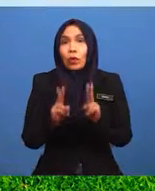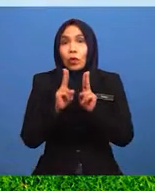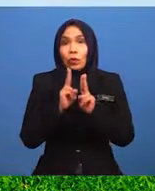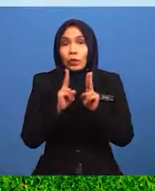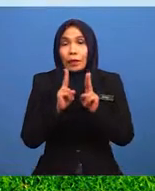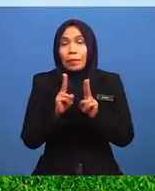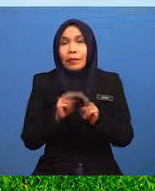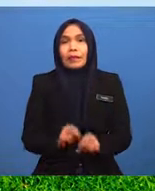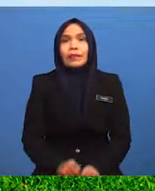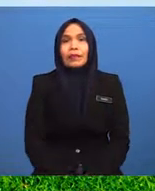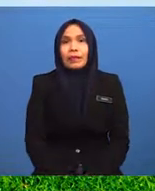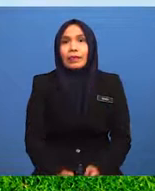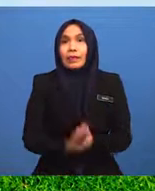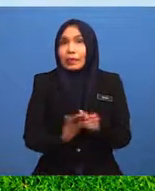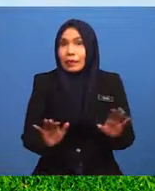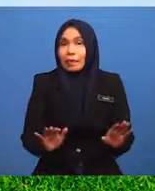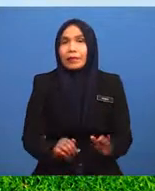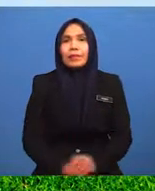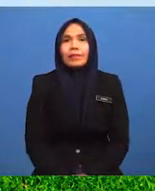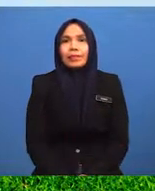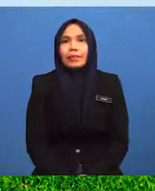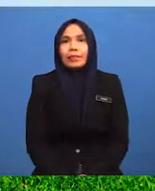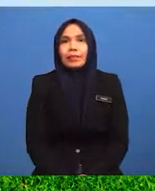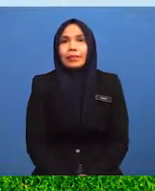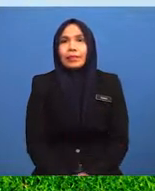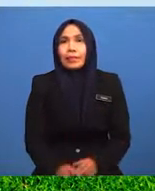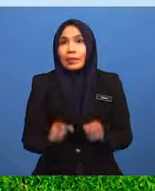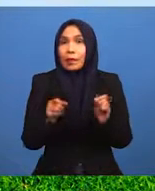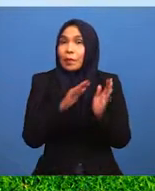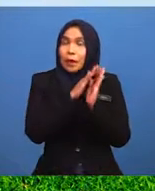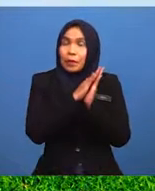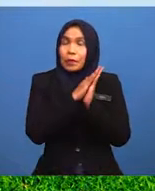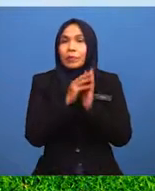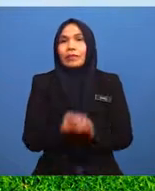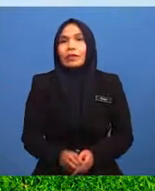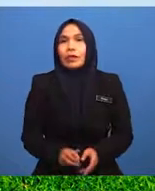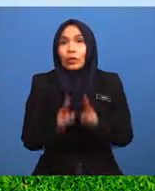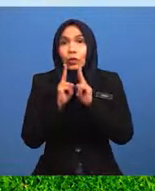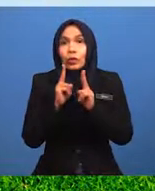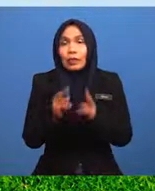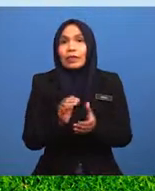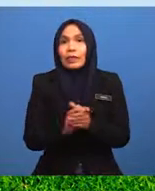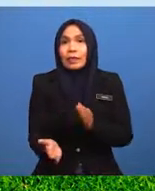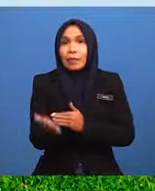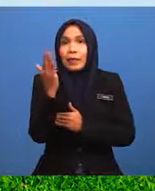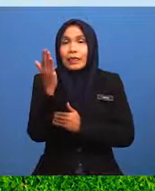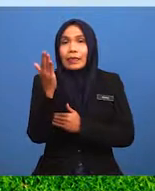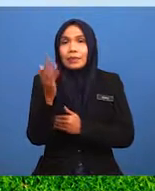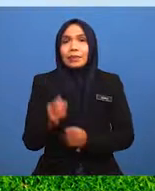contoh, selepas bangun, mengucapkan selamat pagi kepada ahli keluarga